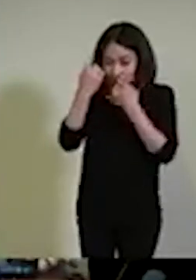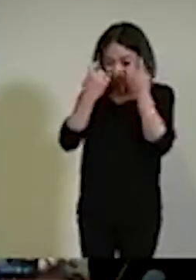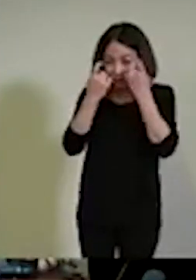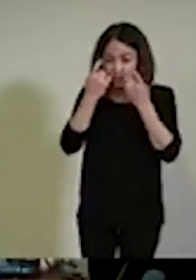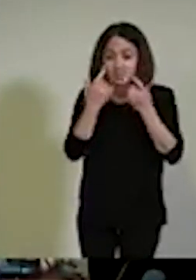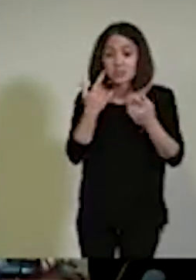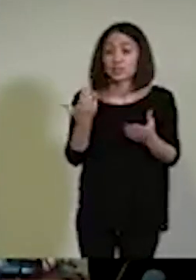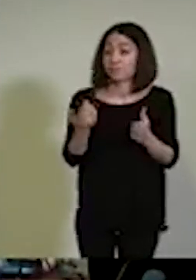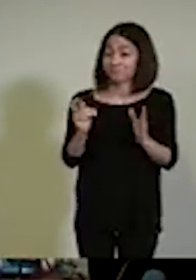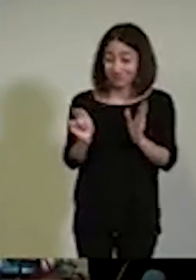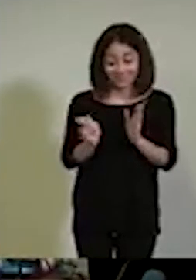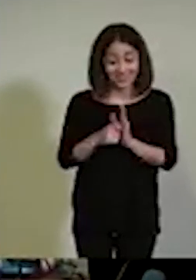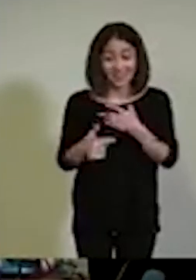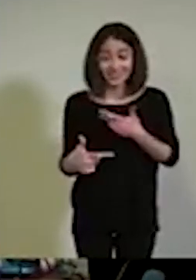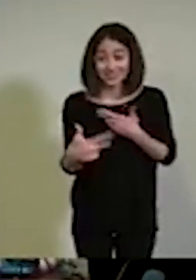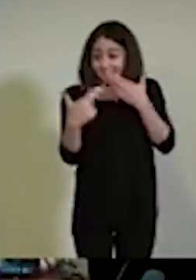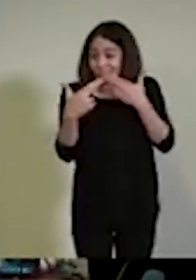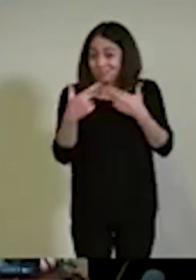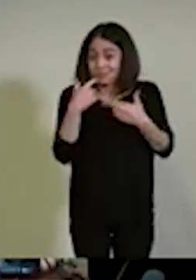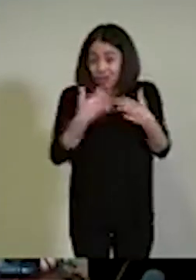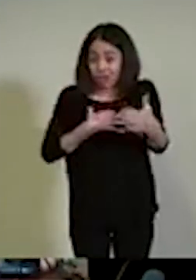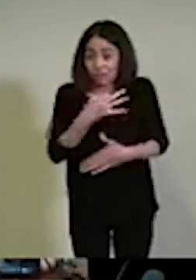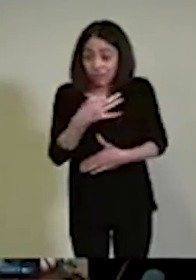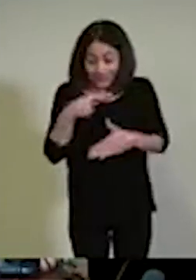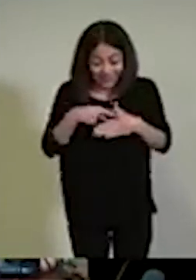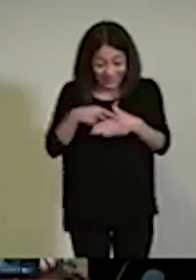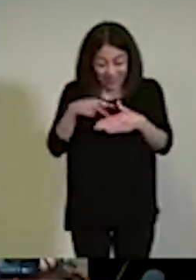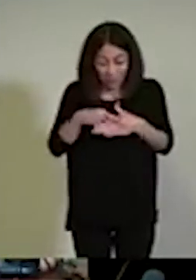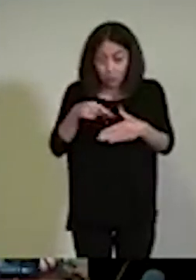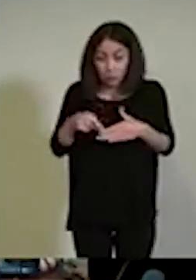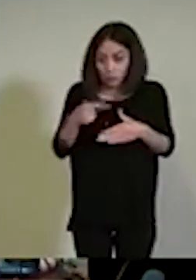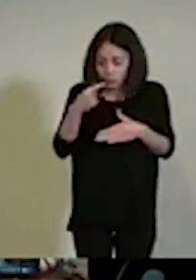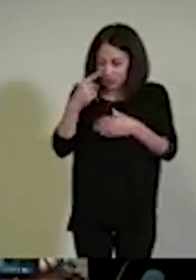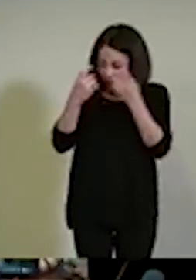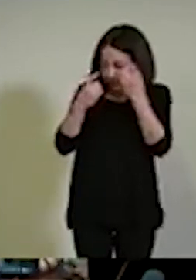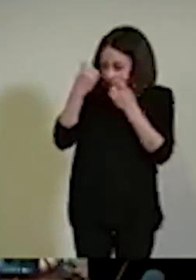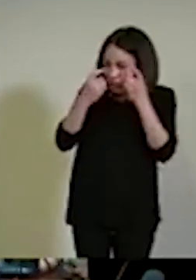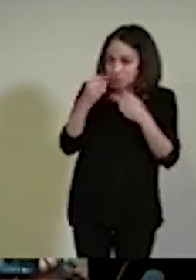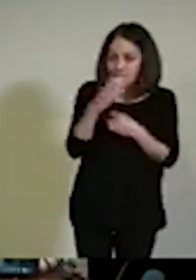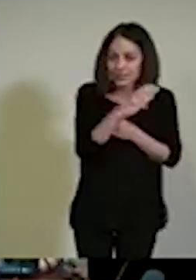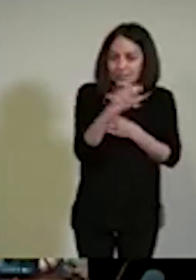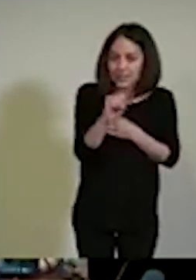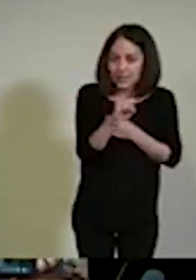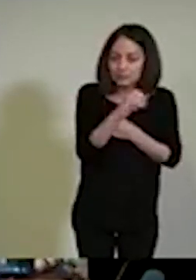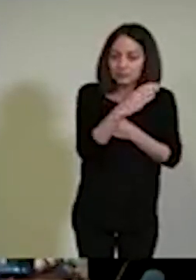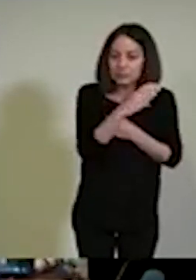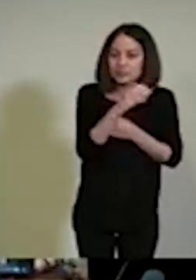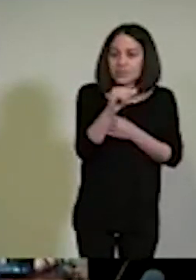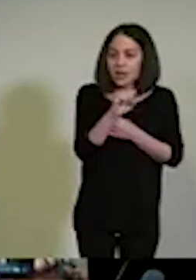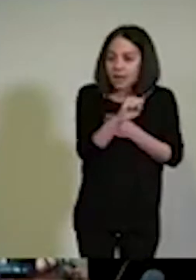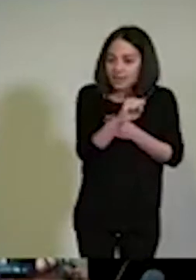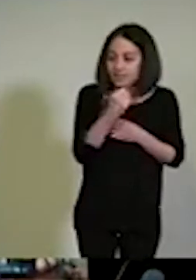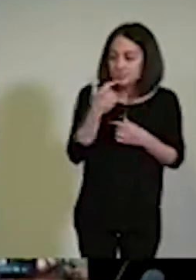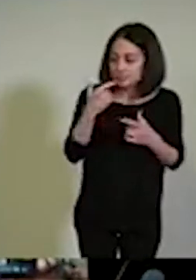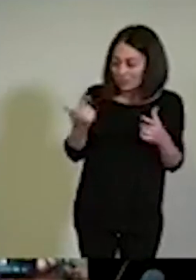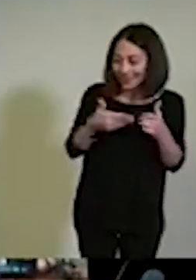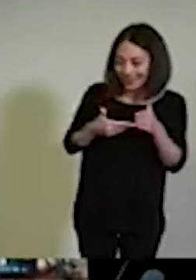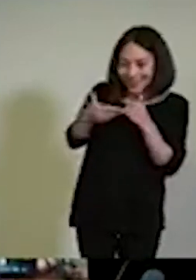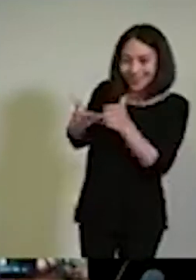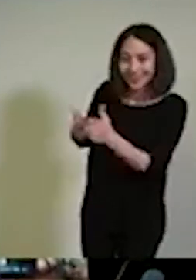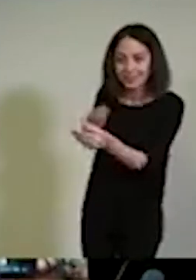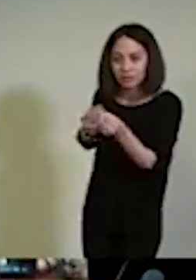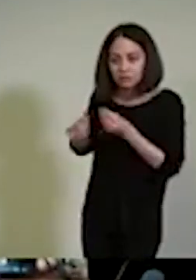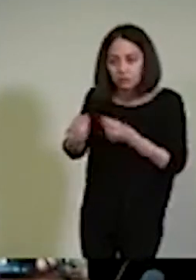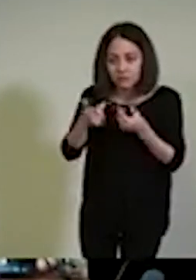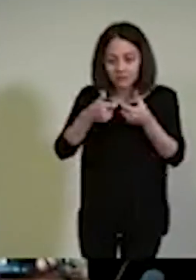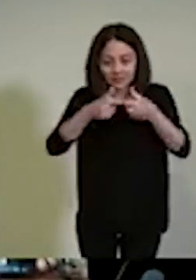début de notre mandat. Il a été demandé au CCAS de domicilier les mineurs en recours, de leur apporter une aide, de se procurer des tickets de transport pour effectuer leurs